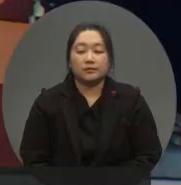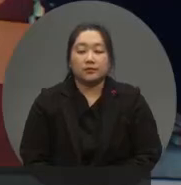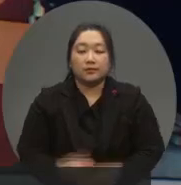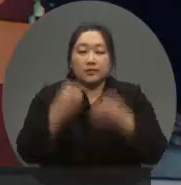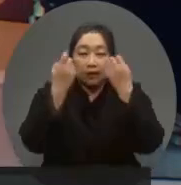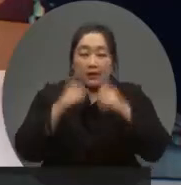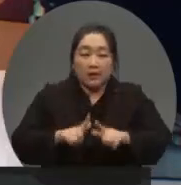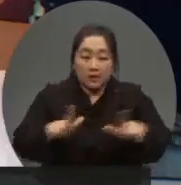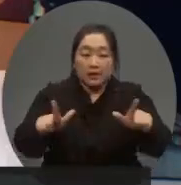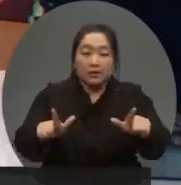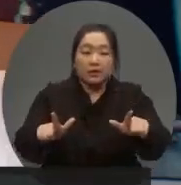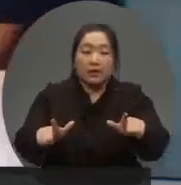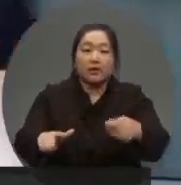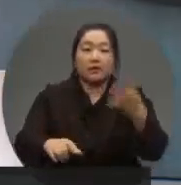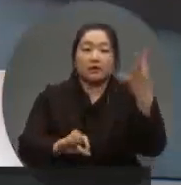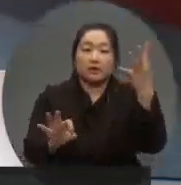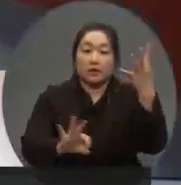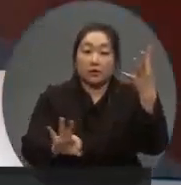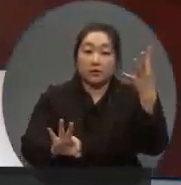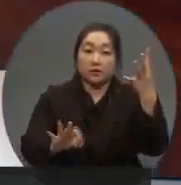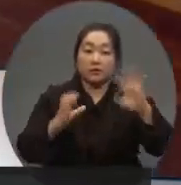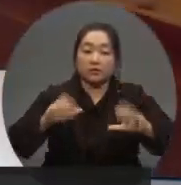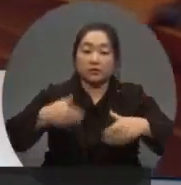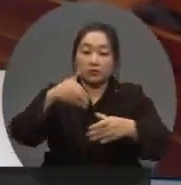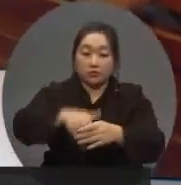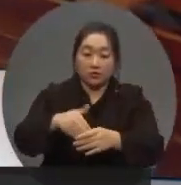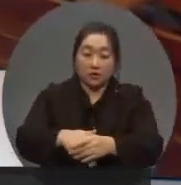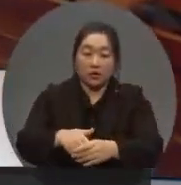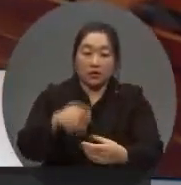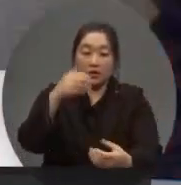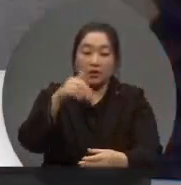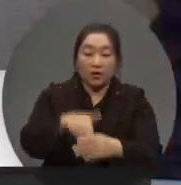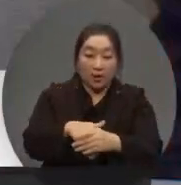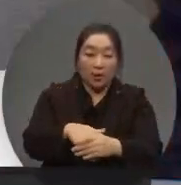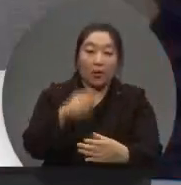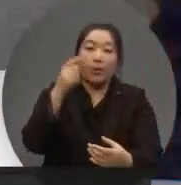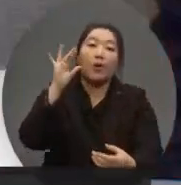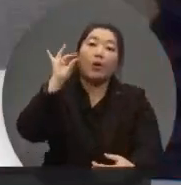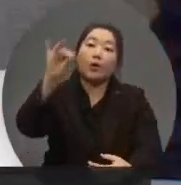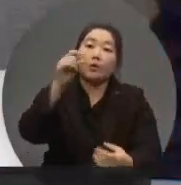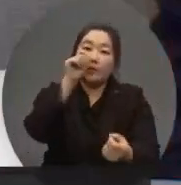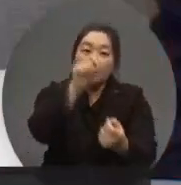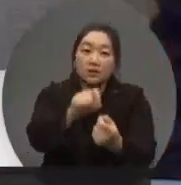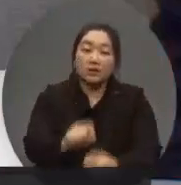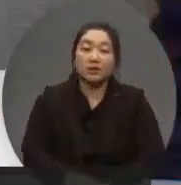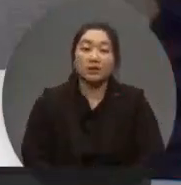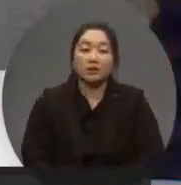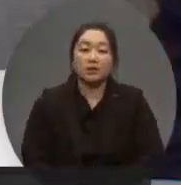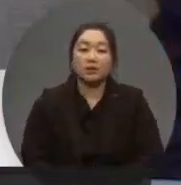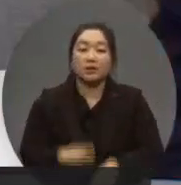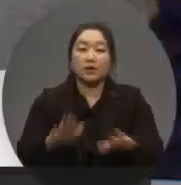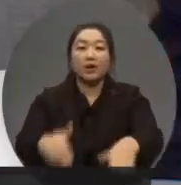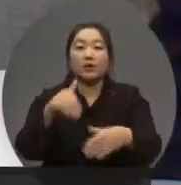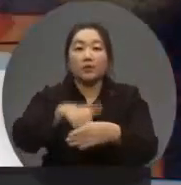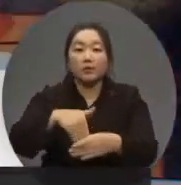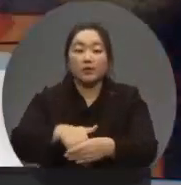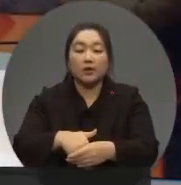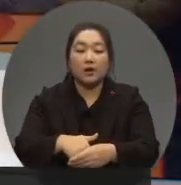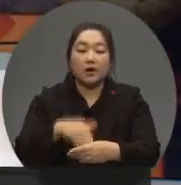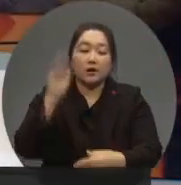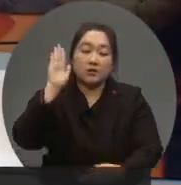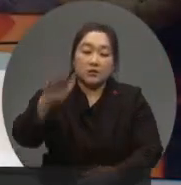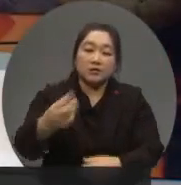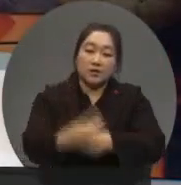새해를 맞아 이제 4월 10일 국회의원 선거가 100일 앞으로 다가왔습니다 이번 선거는 출범